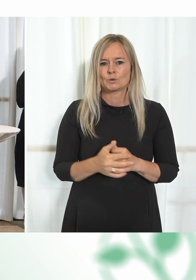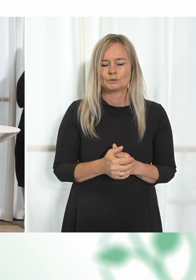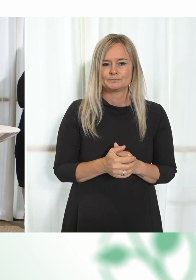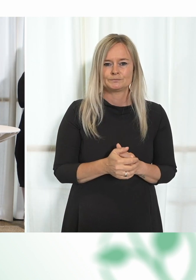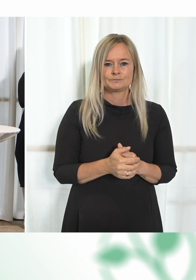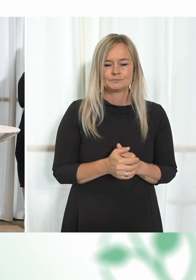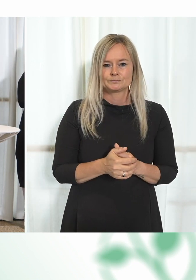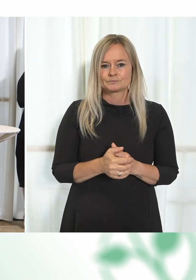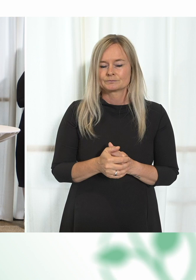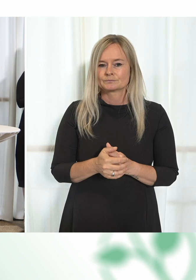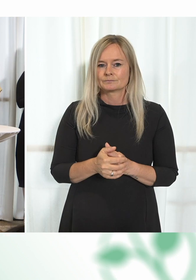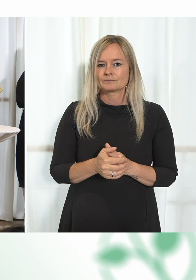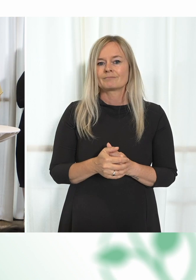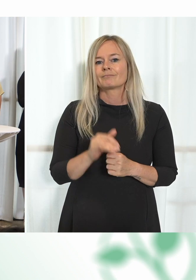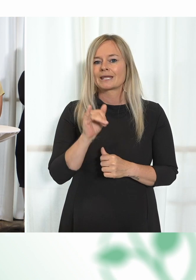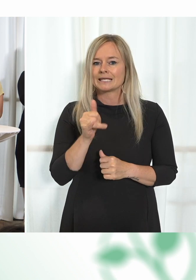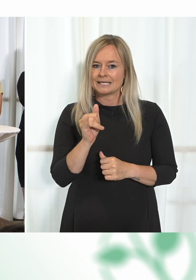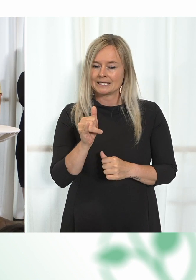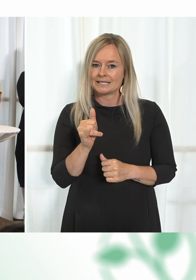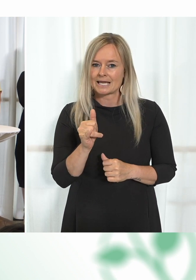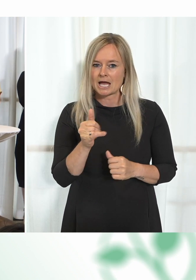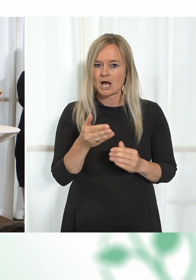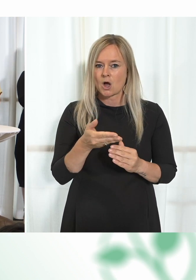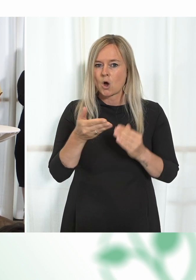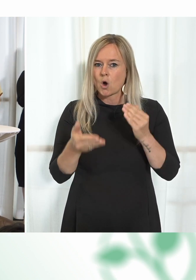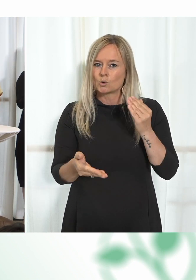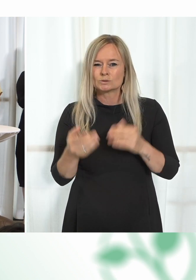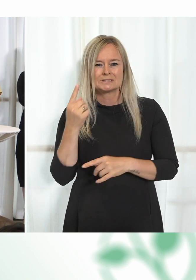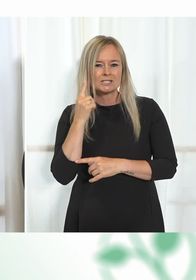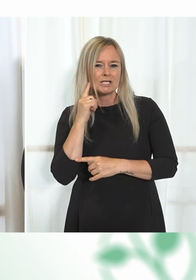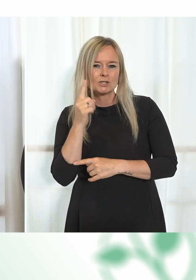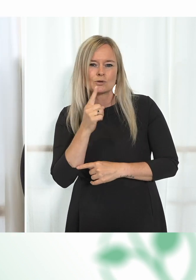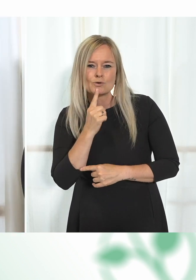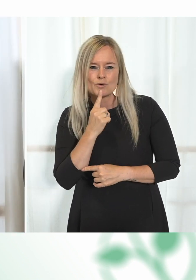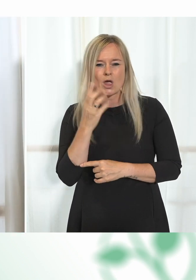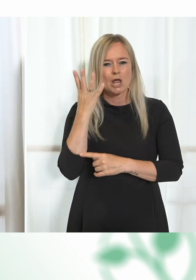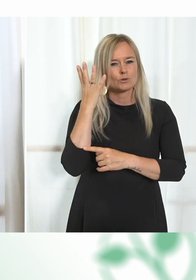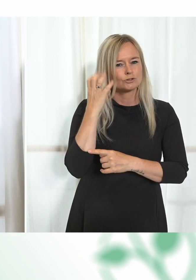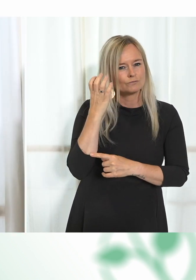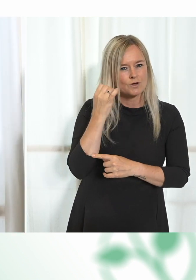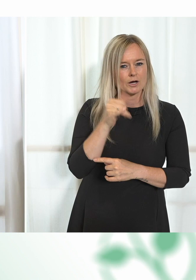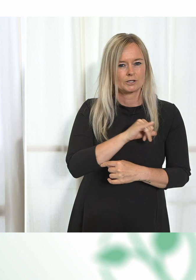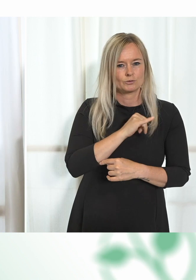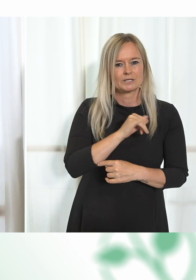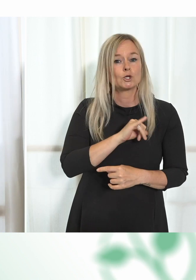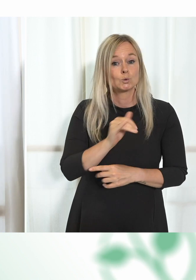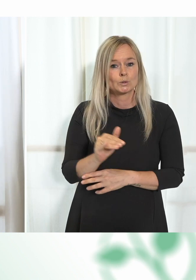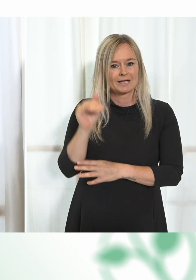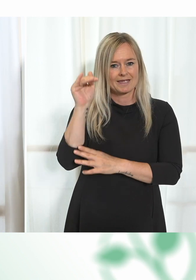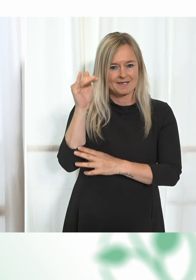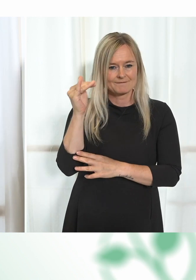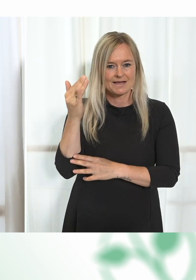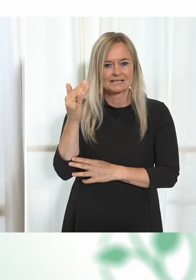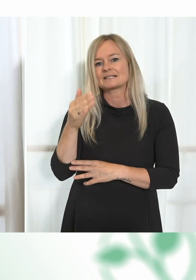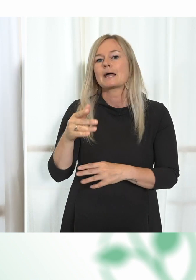schon angeschaltet, genau. Ja, wir unterstützen gehörlose, schwerhörige Jugendliche und junge Erwachsene in Berufsorientierung bei